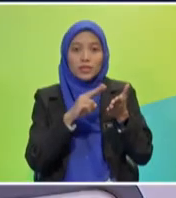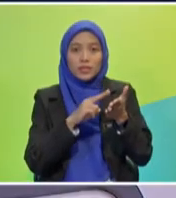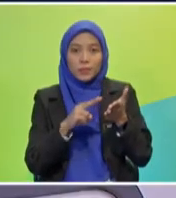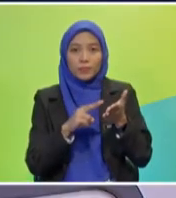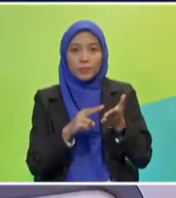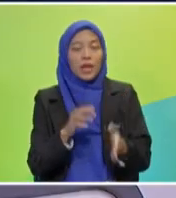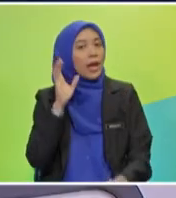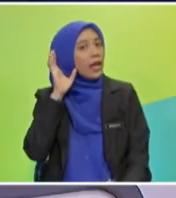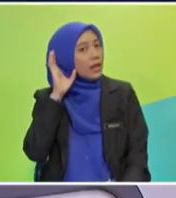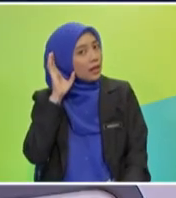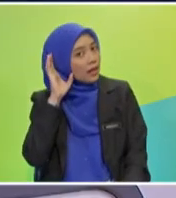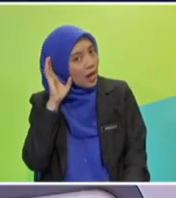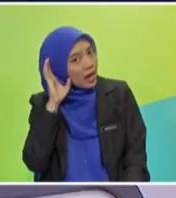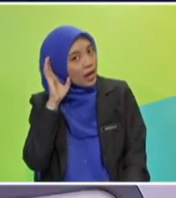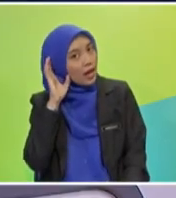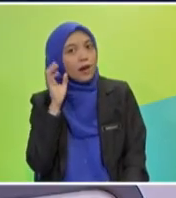Dengar ya, Iman.